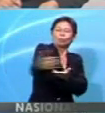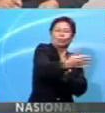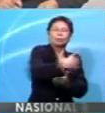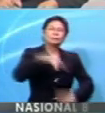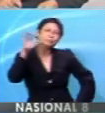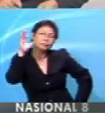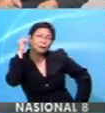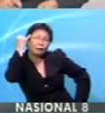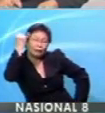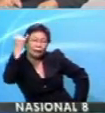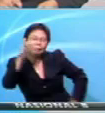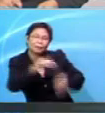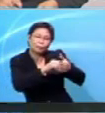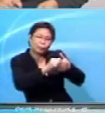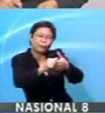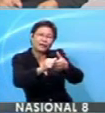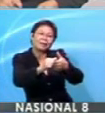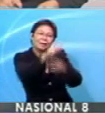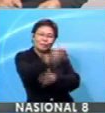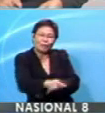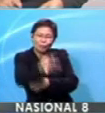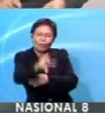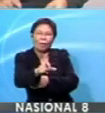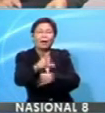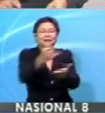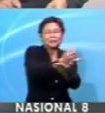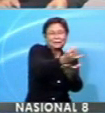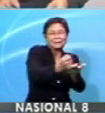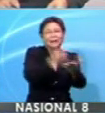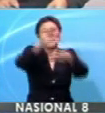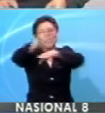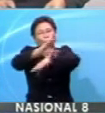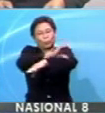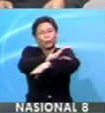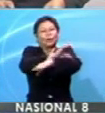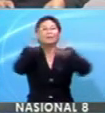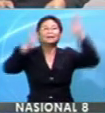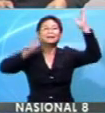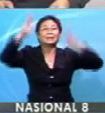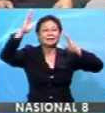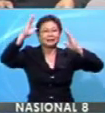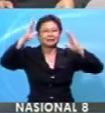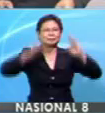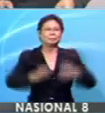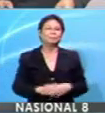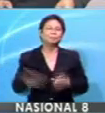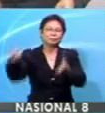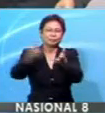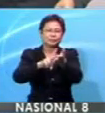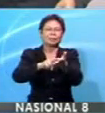mendengar idea dan membimbing penggiat industri seni digital kreatif negara laporannya bersama Faris Izat